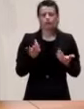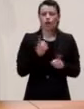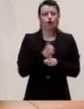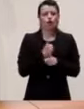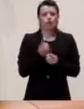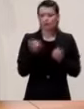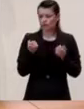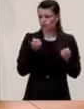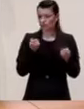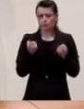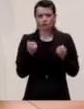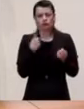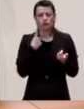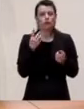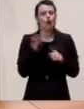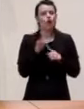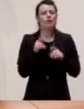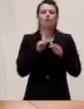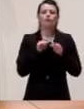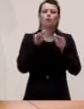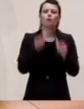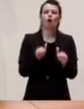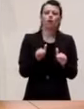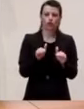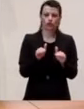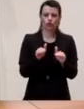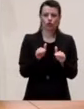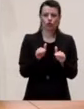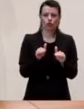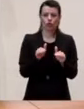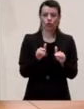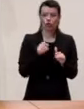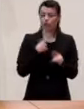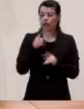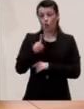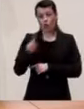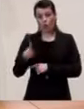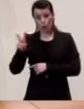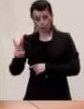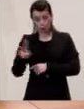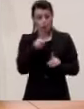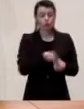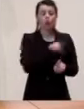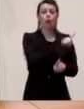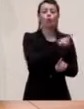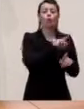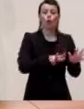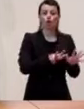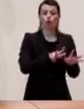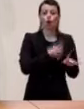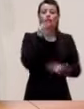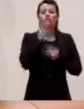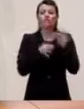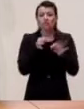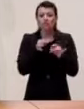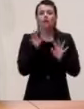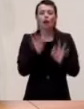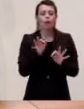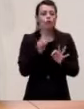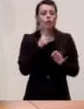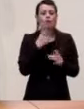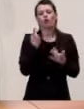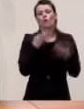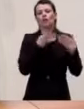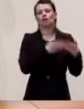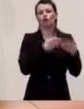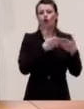di protezione sia dell'112 che del 118, e cioè del soccorso sanitario.